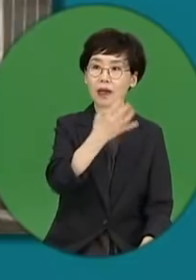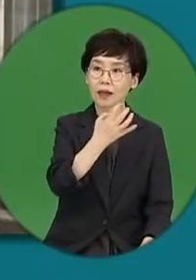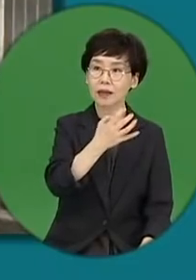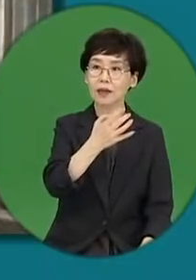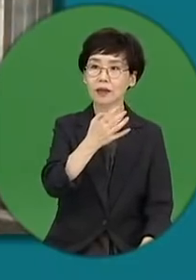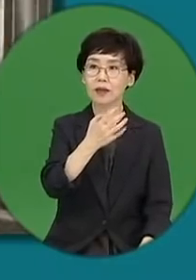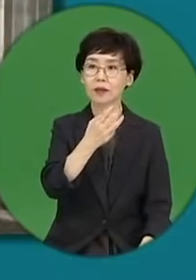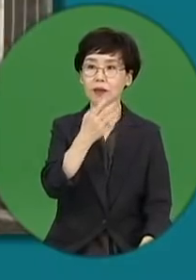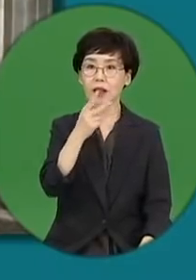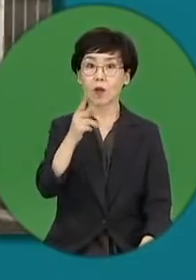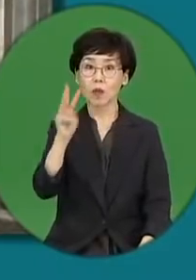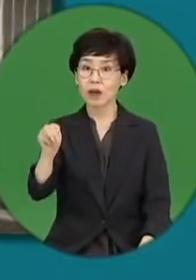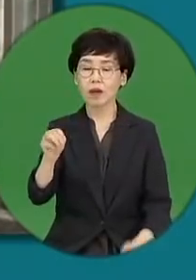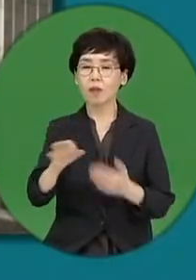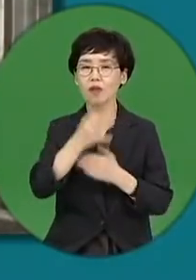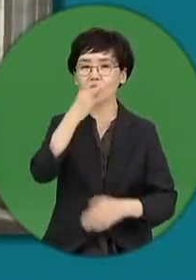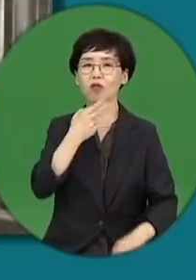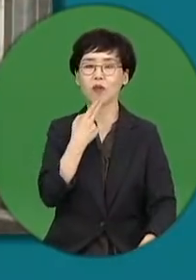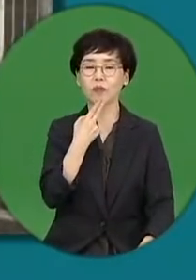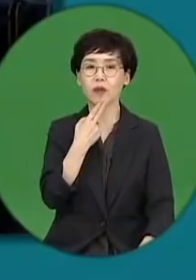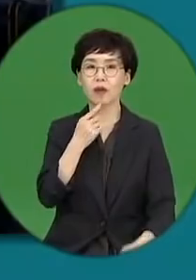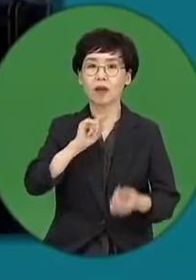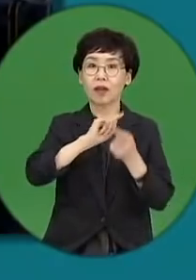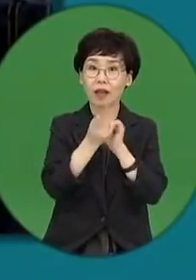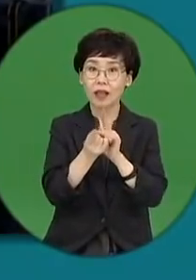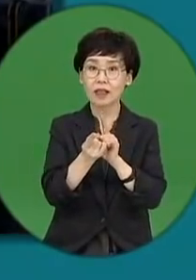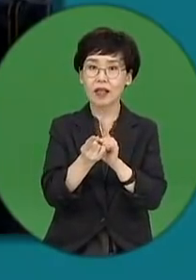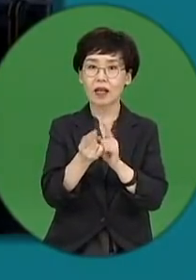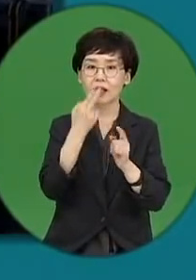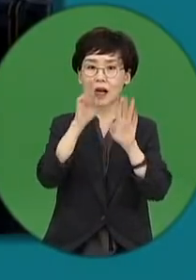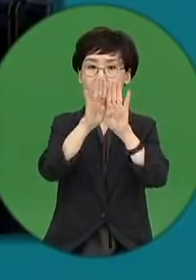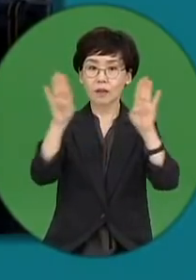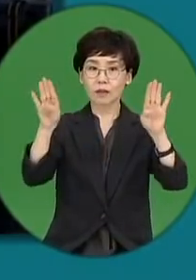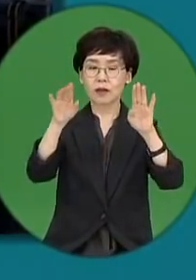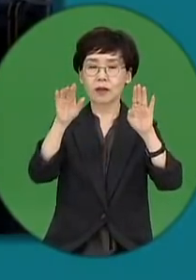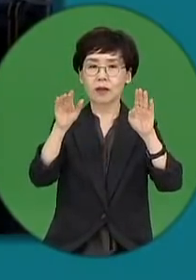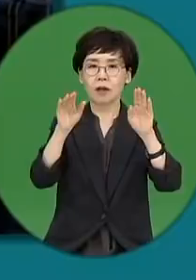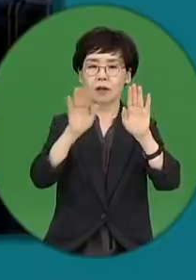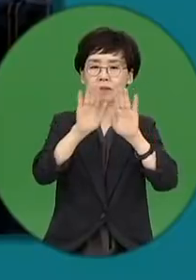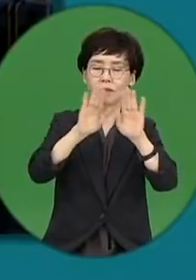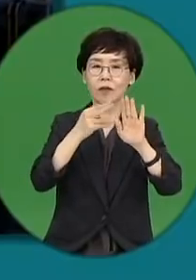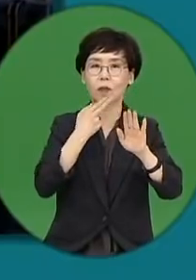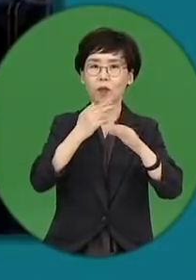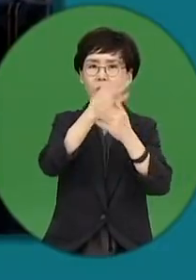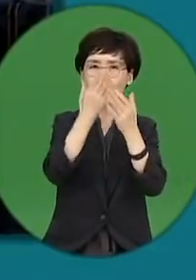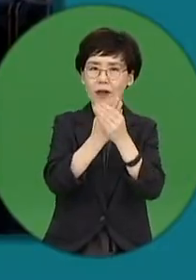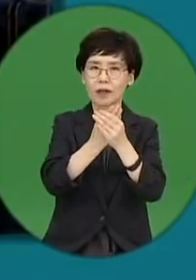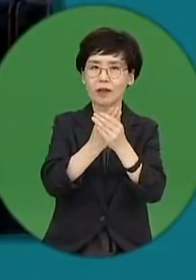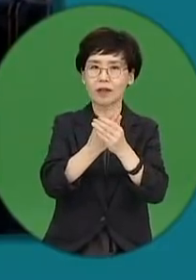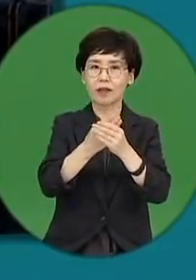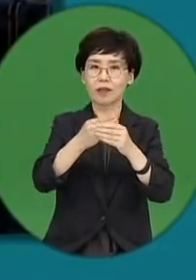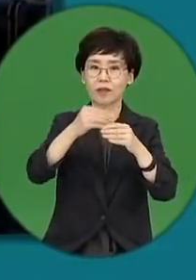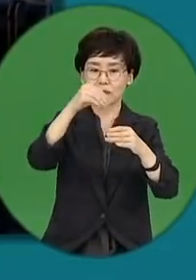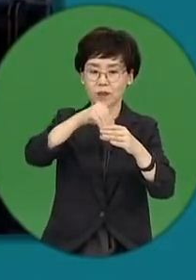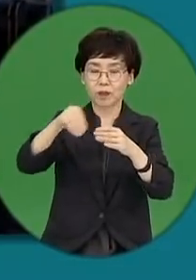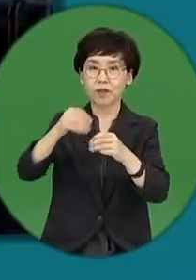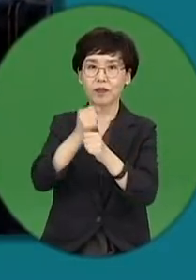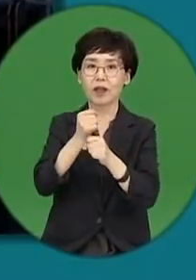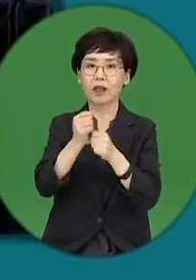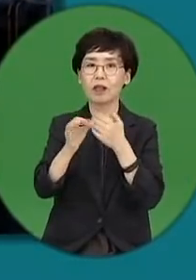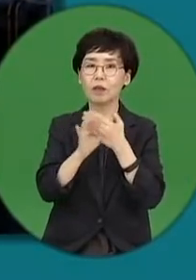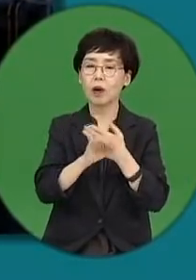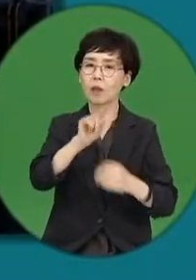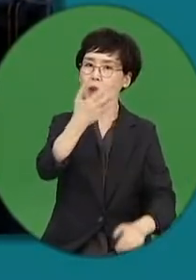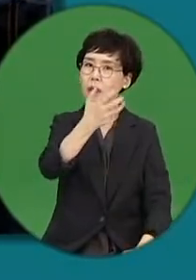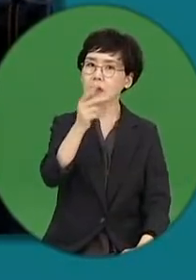별 소용이 없습니다. 대신 창문 틀에 창문을 나사 등으로 완전히 고정하면 시속 180km까지는